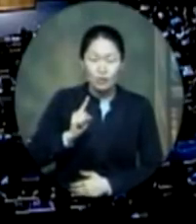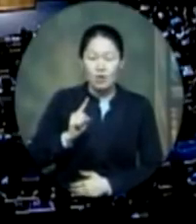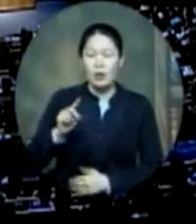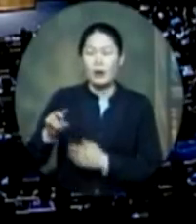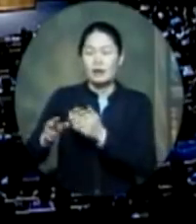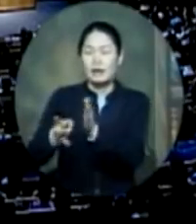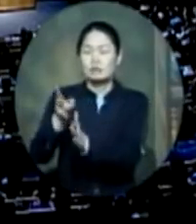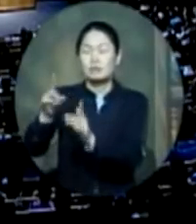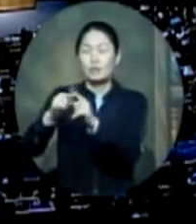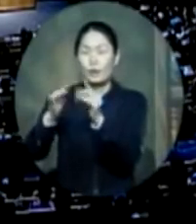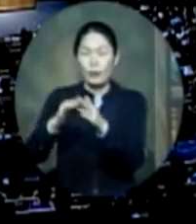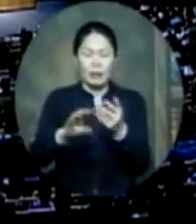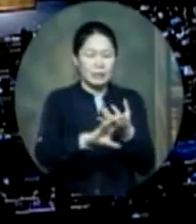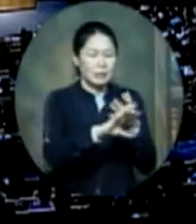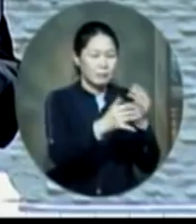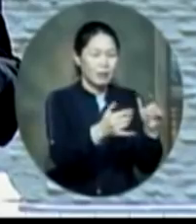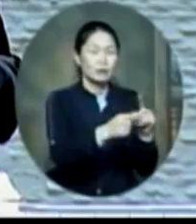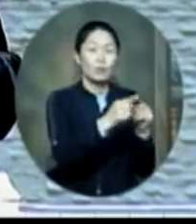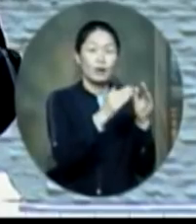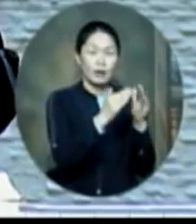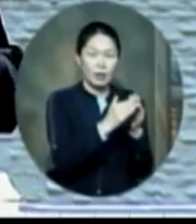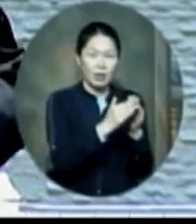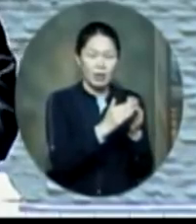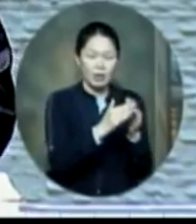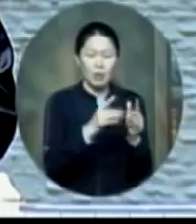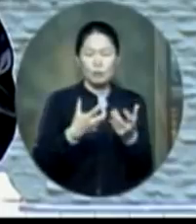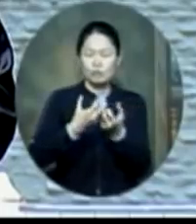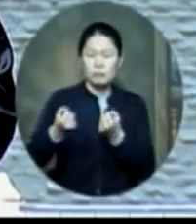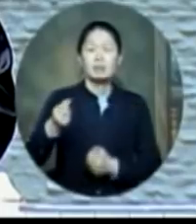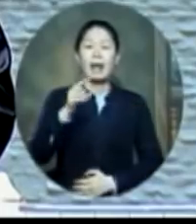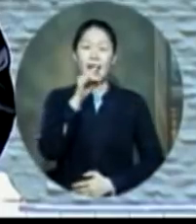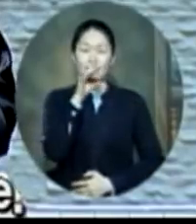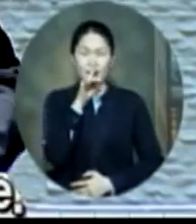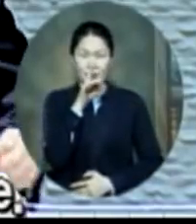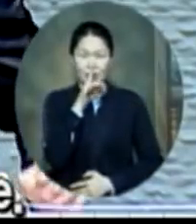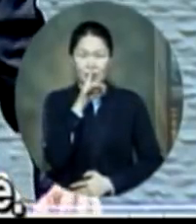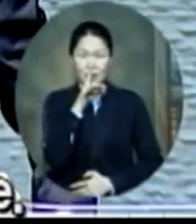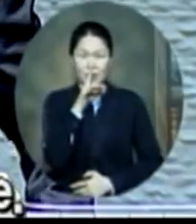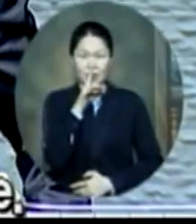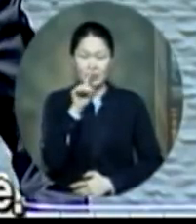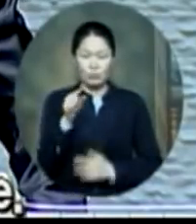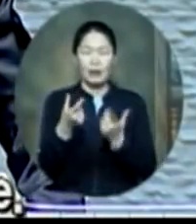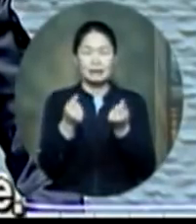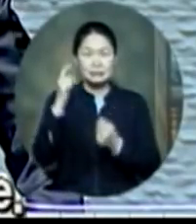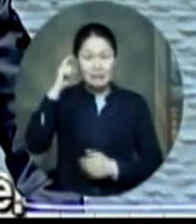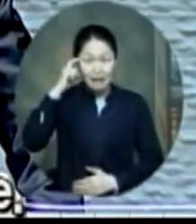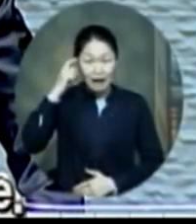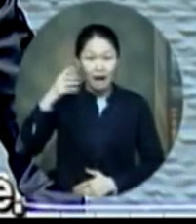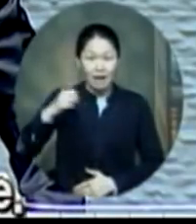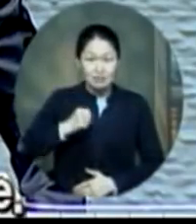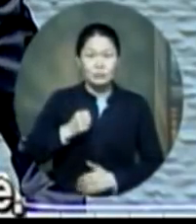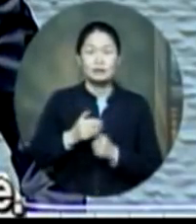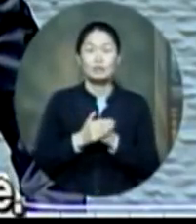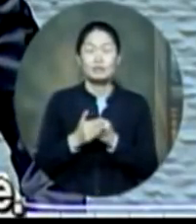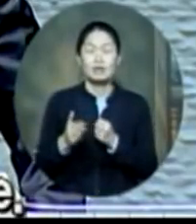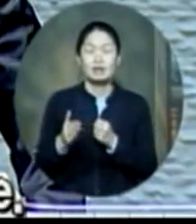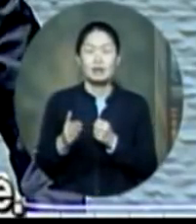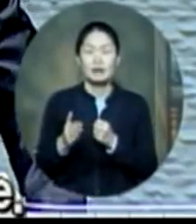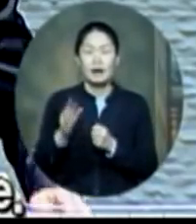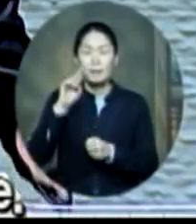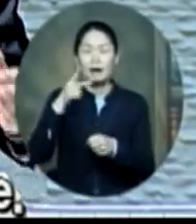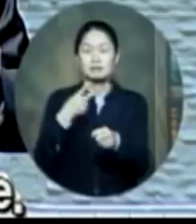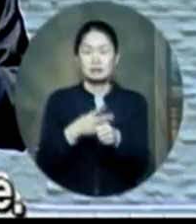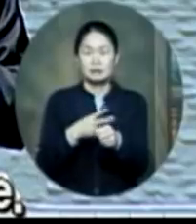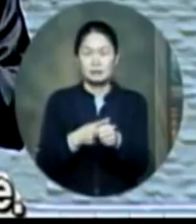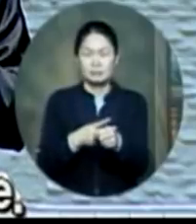그리고 이방인들 교회가 분열되면 안 된다. 그렇게 생각이 드니까 사도